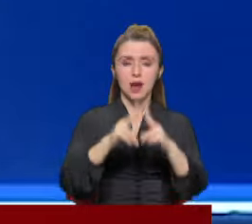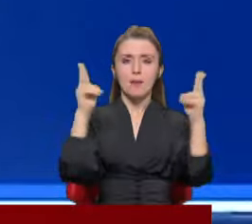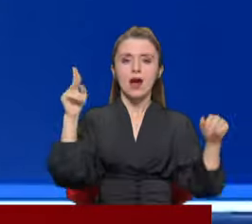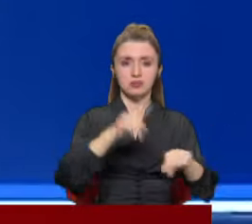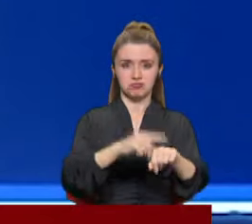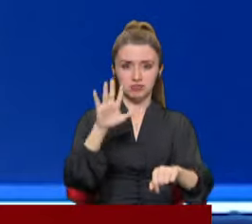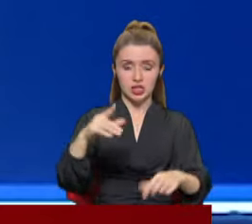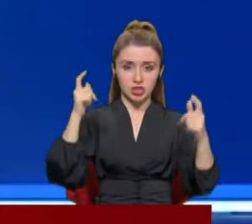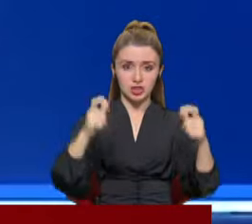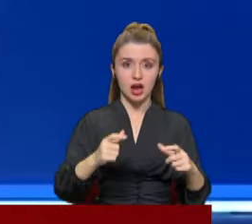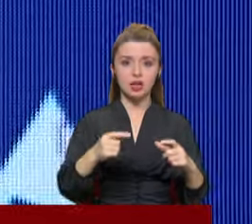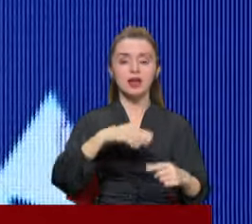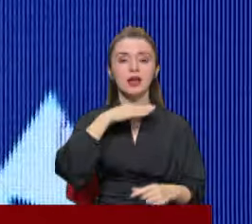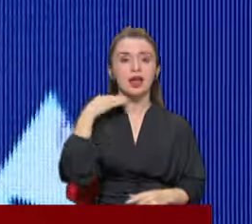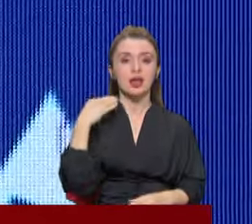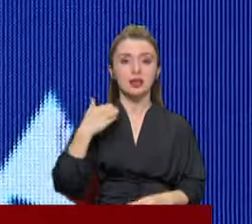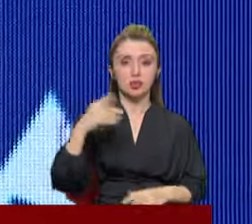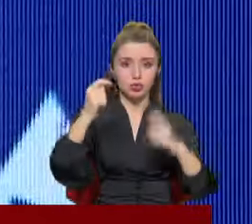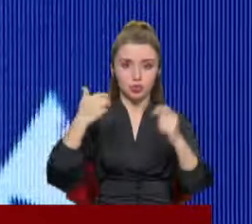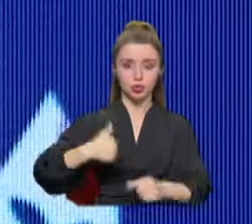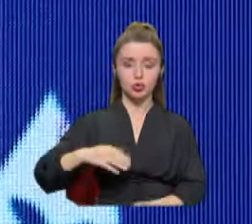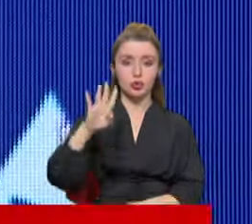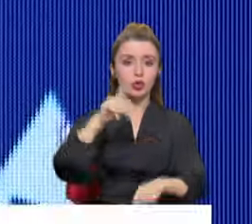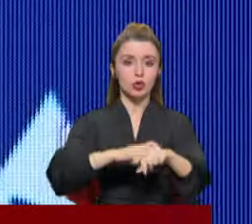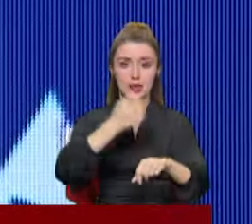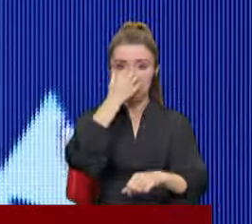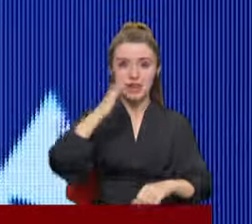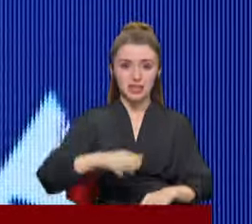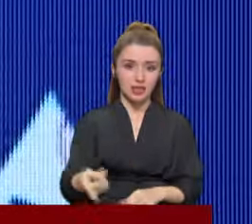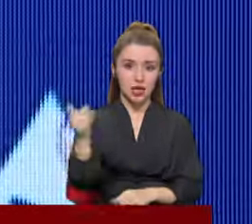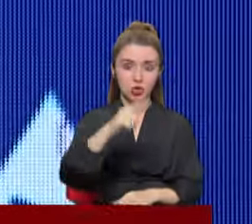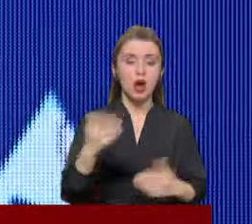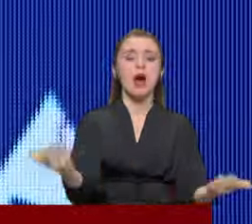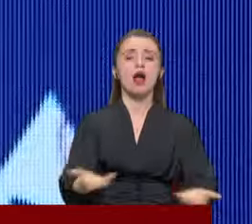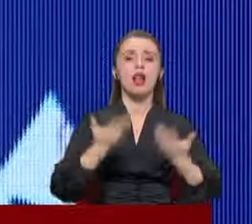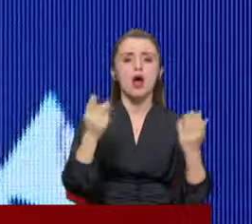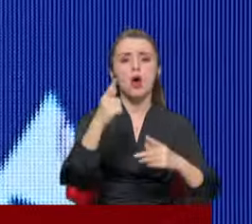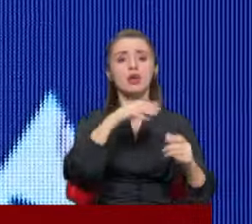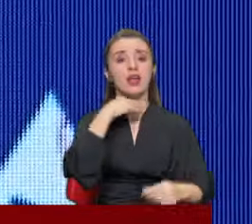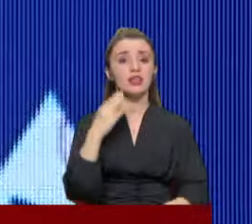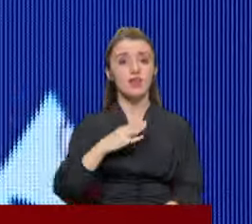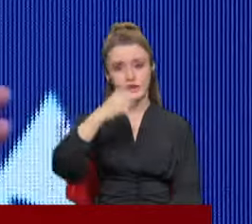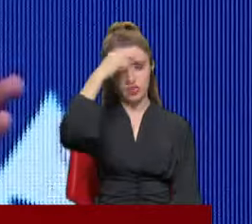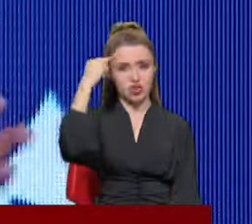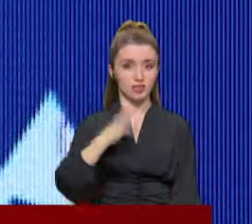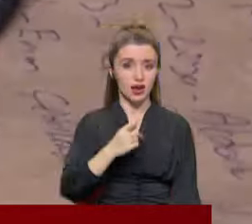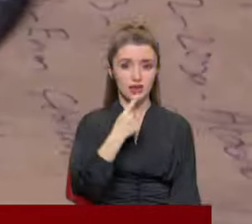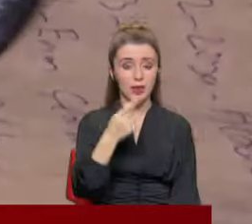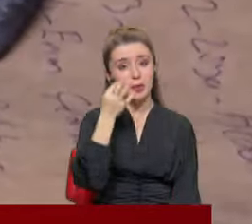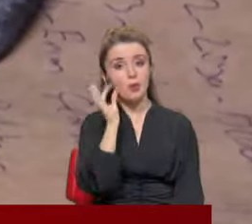5. Yer Et Süt Kurumu. Eğer 4 saat bekledikten sonra hala orada et kaldıysa onlar şanslı. Tablo